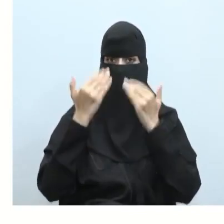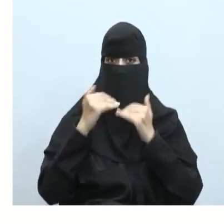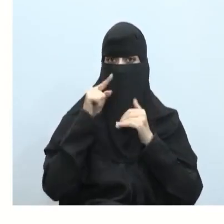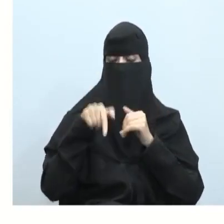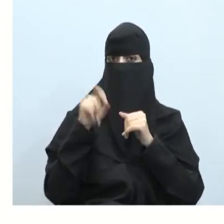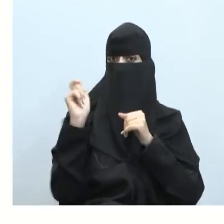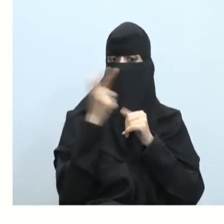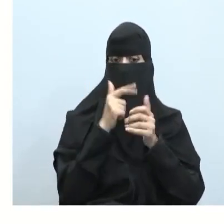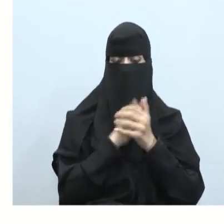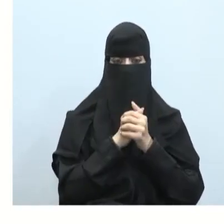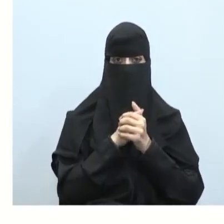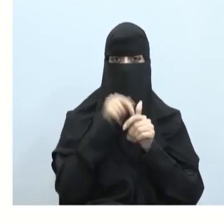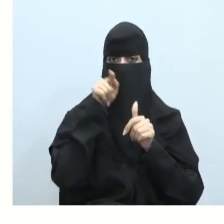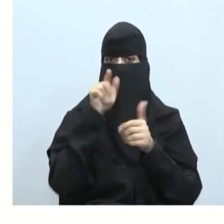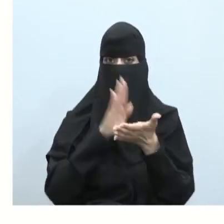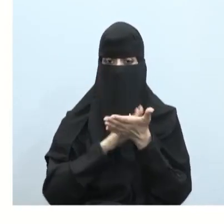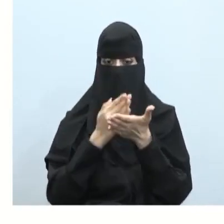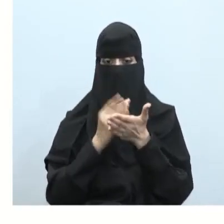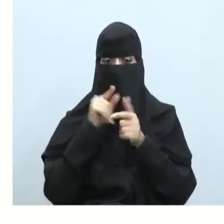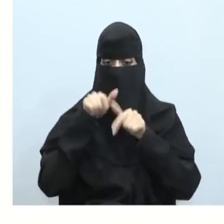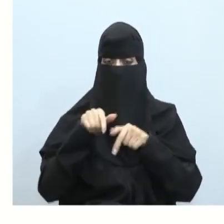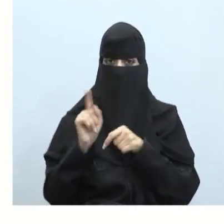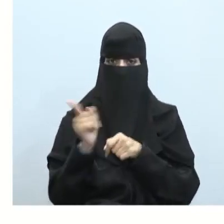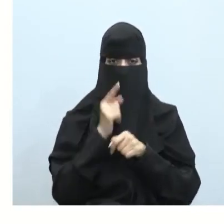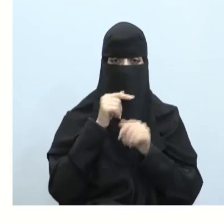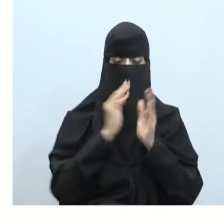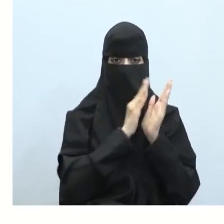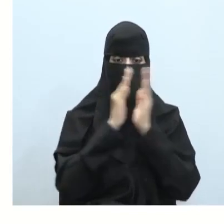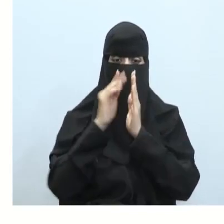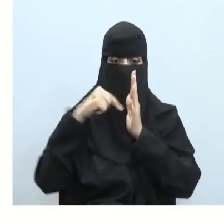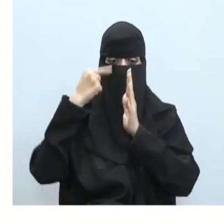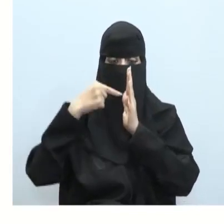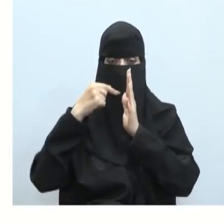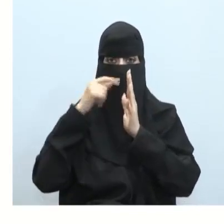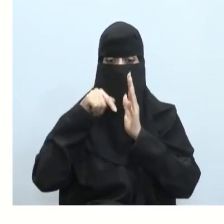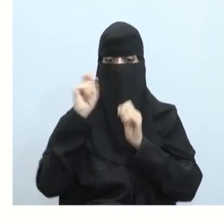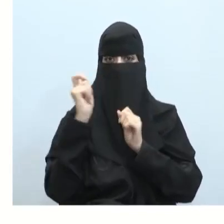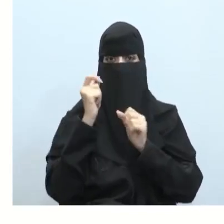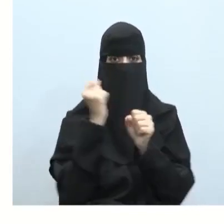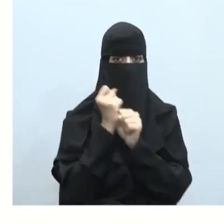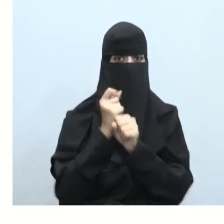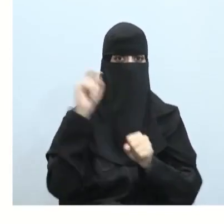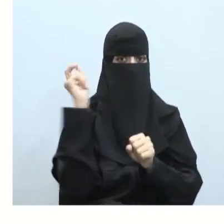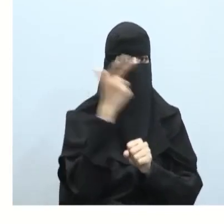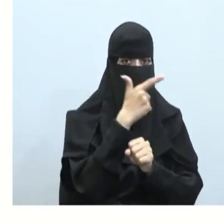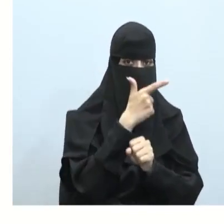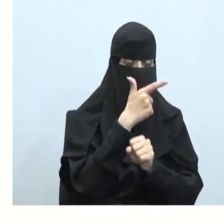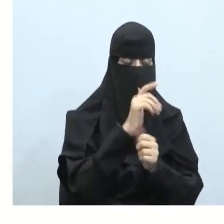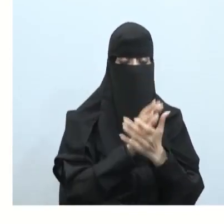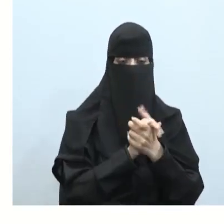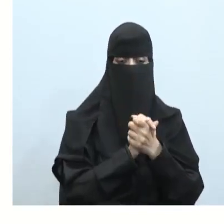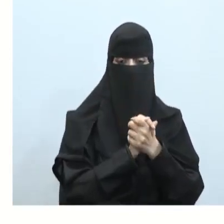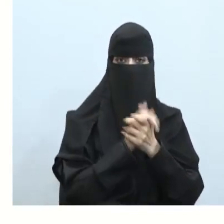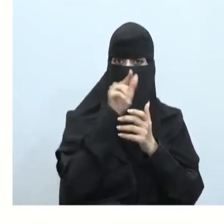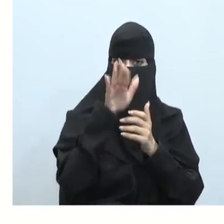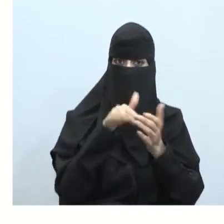السرعه يتيح توفر الملف التشغيلي التنفيذ بشكل اسرع في المترجم اذا